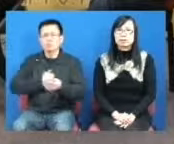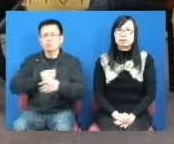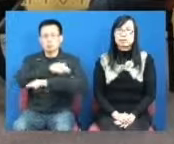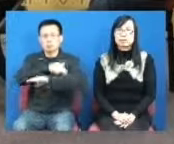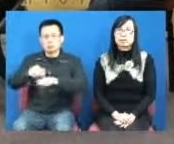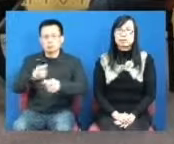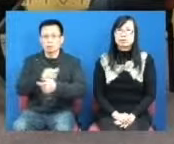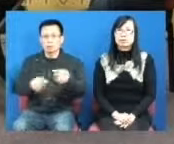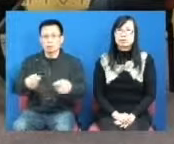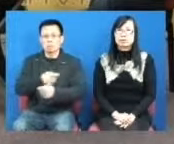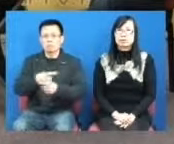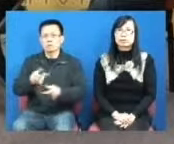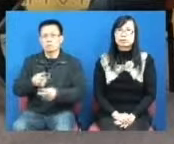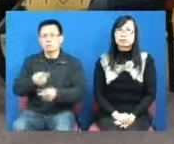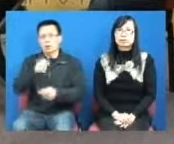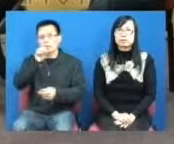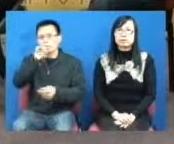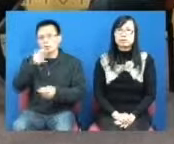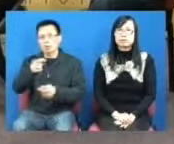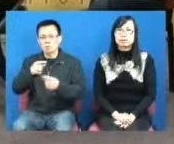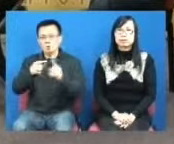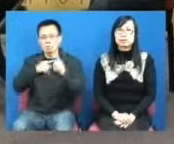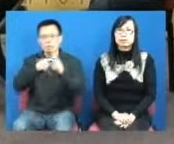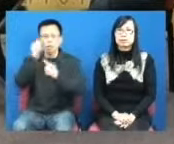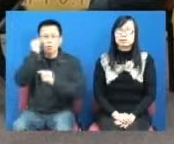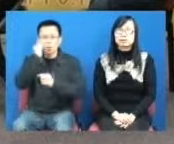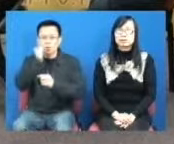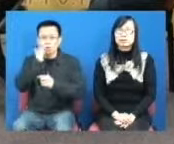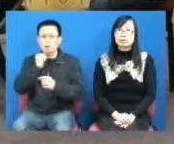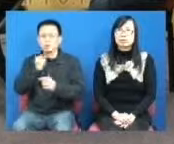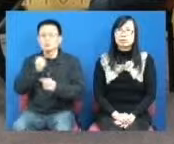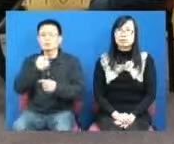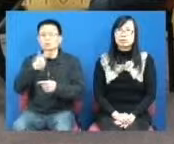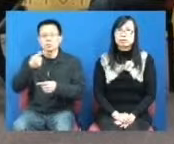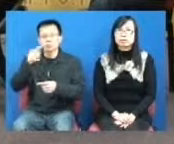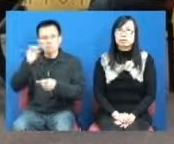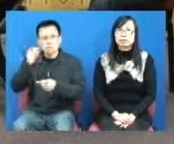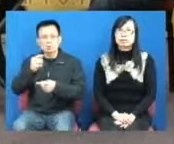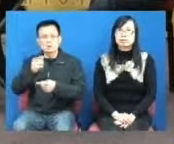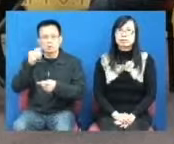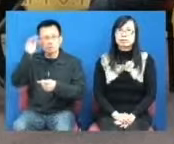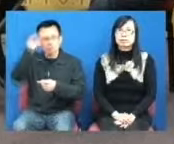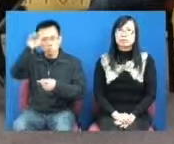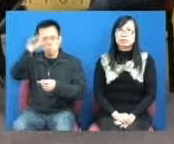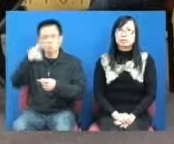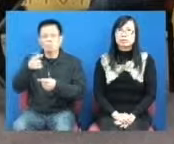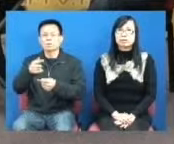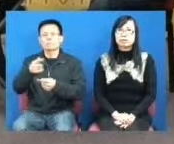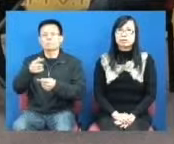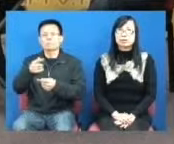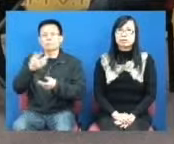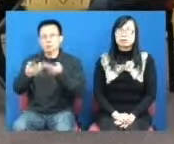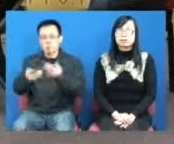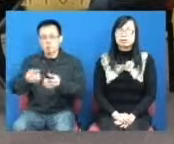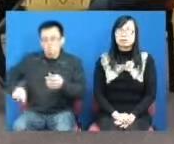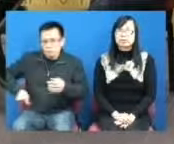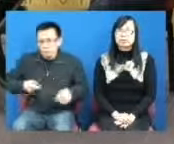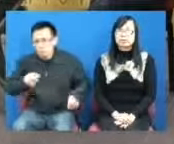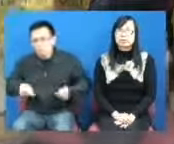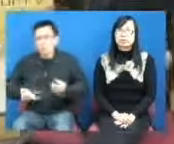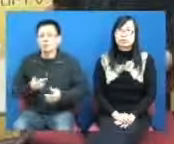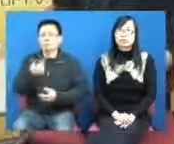去到說人口老化要微雨籌謀我們將來的可能支出更加多